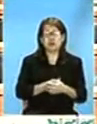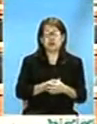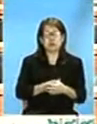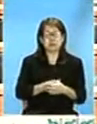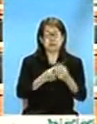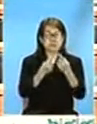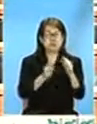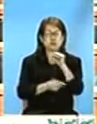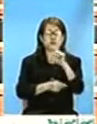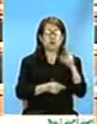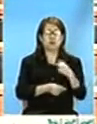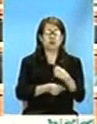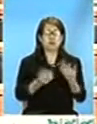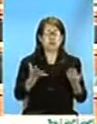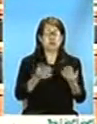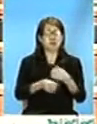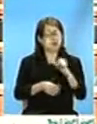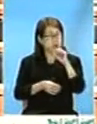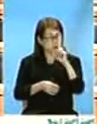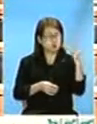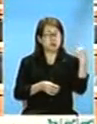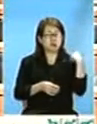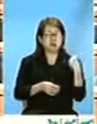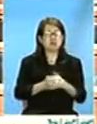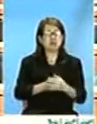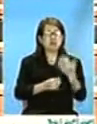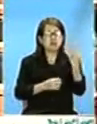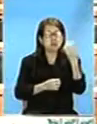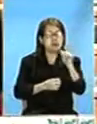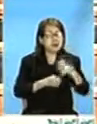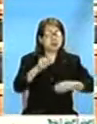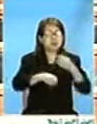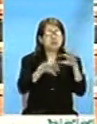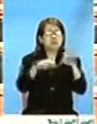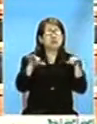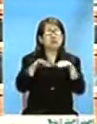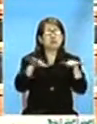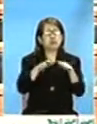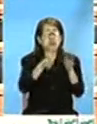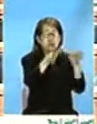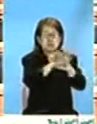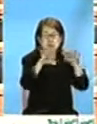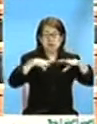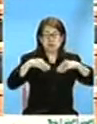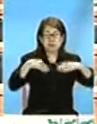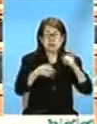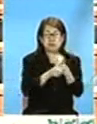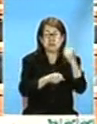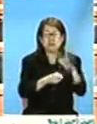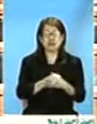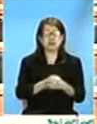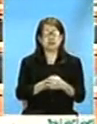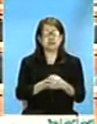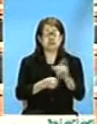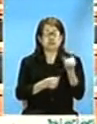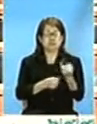แต่สวล่ะครับสวนั้นเปิดได้แค่อภิปรายทั่วไปมีน้ำหนักไหมครับน้ำหนักน้อยม